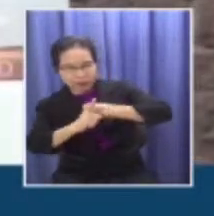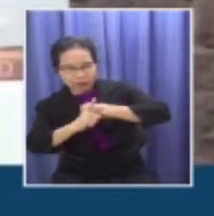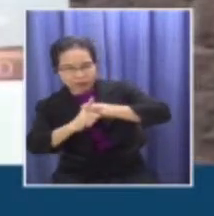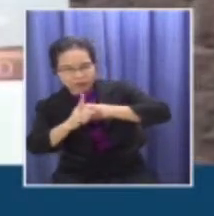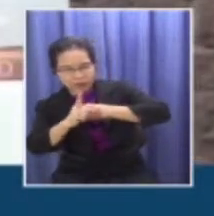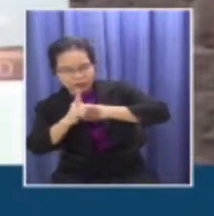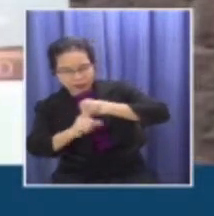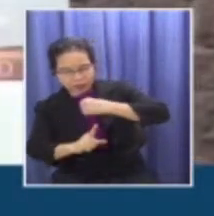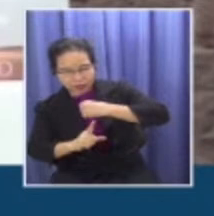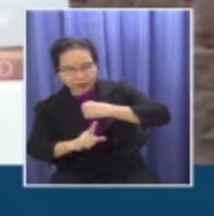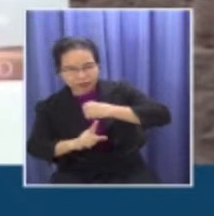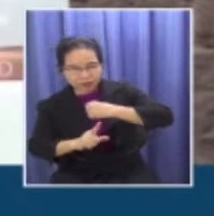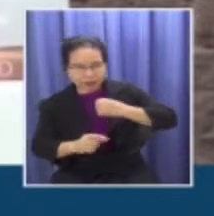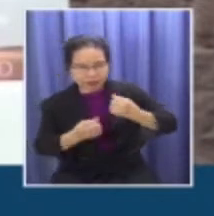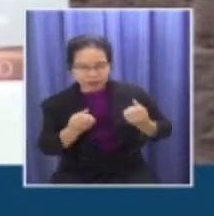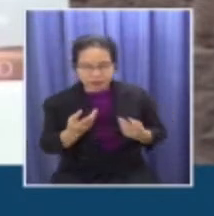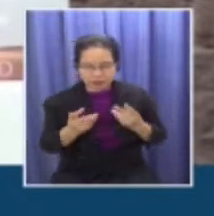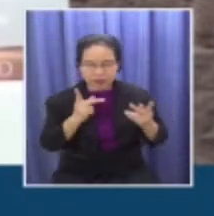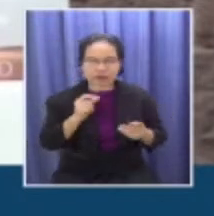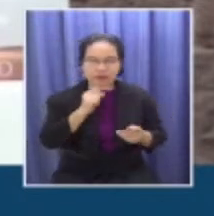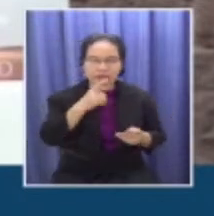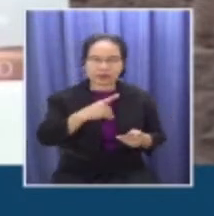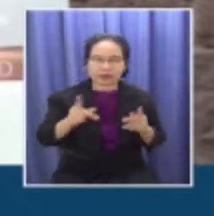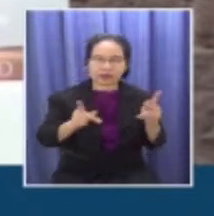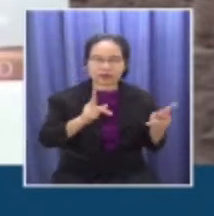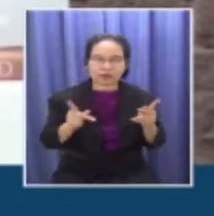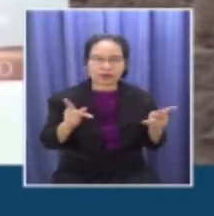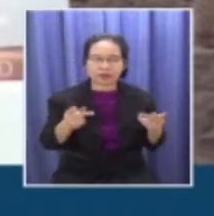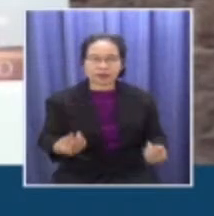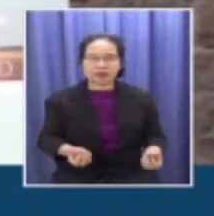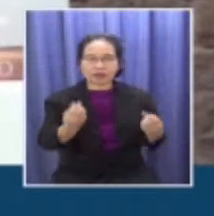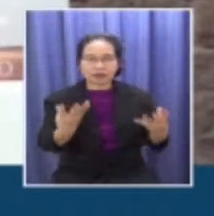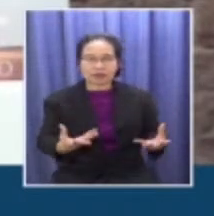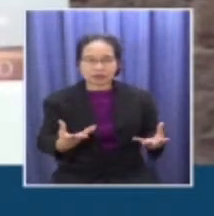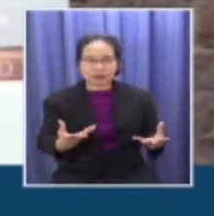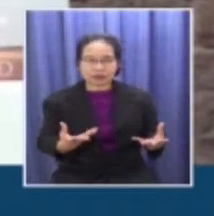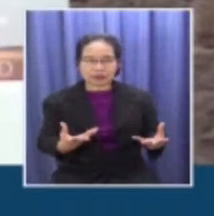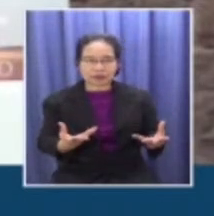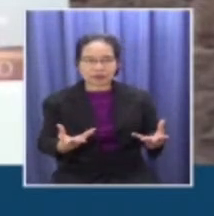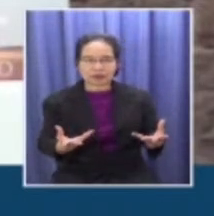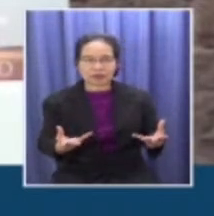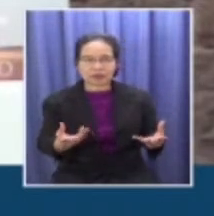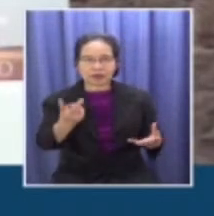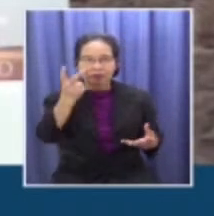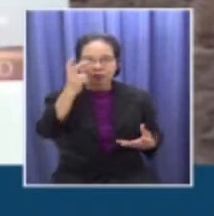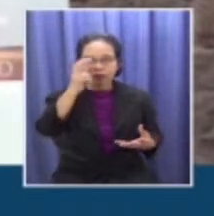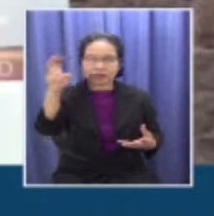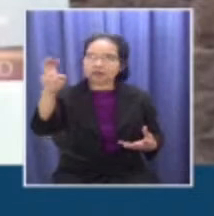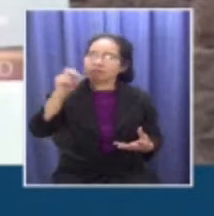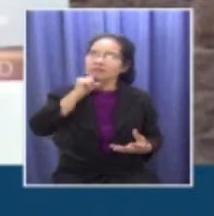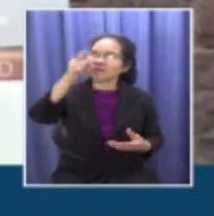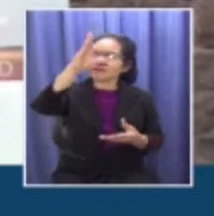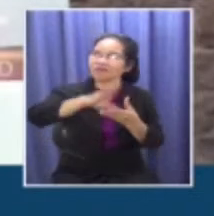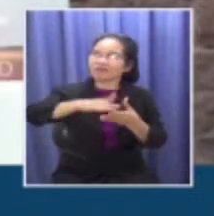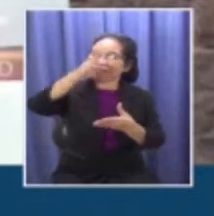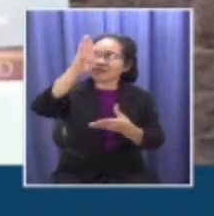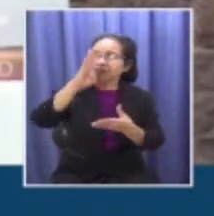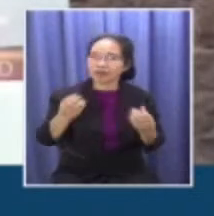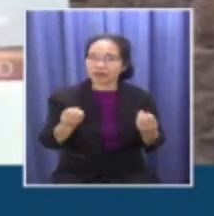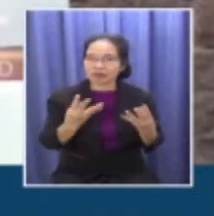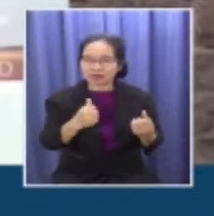na bibiara wɔn bɛkɔ biara wɔn daadaa nkorɔfoɔ na yɛwɔ nipa bebree no na wɔ hɔ